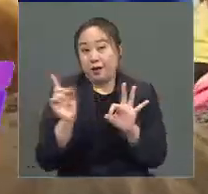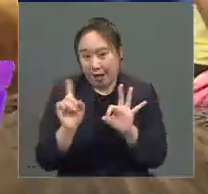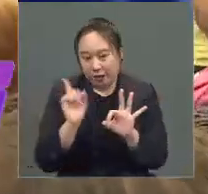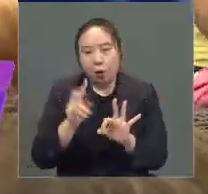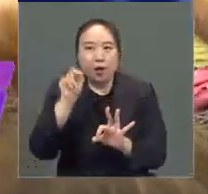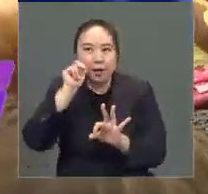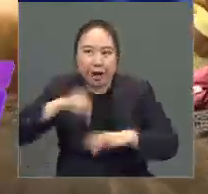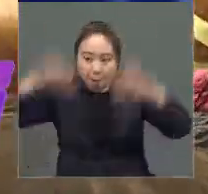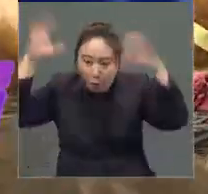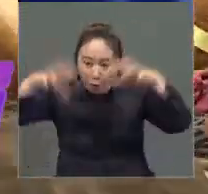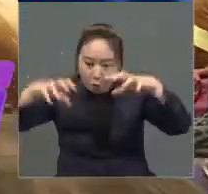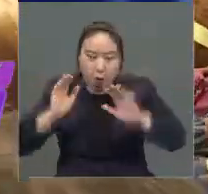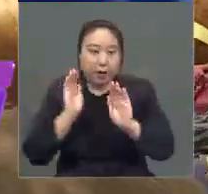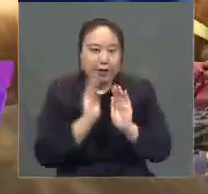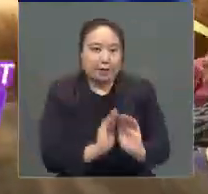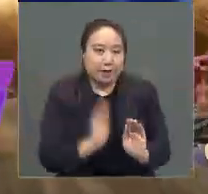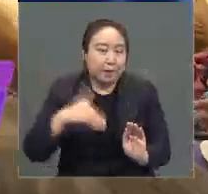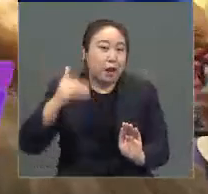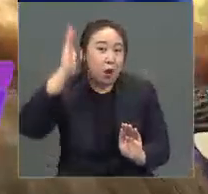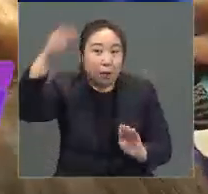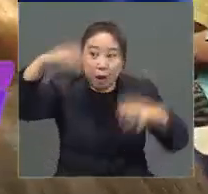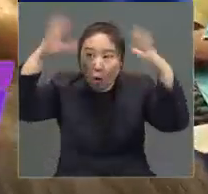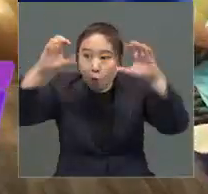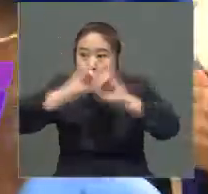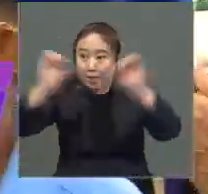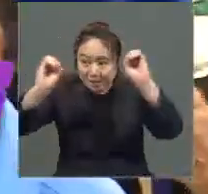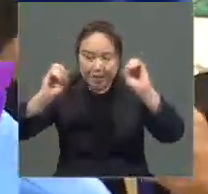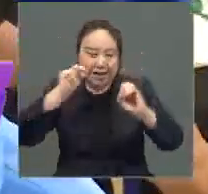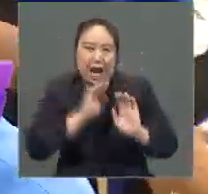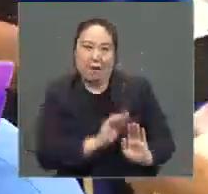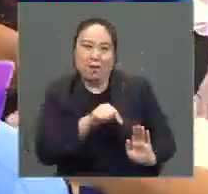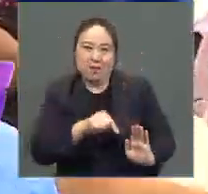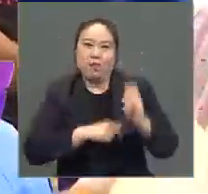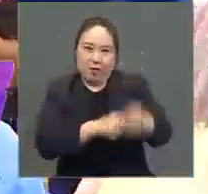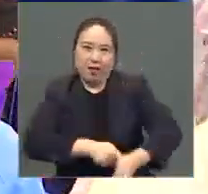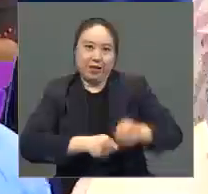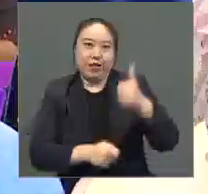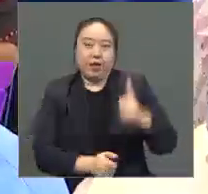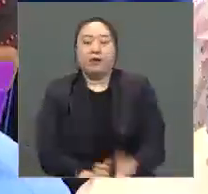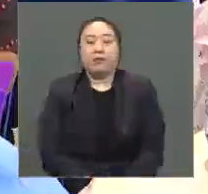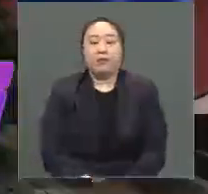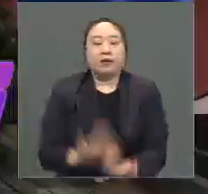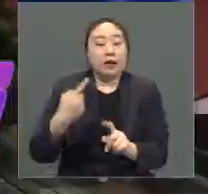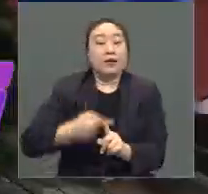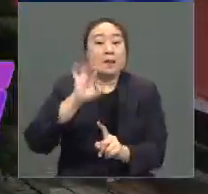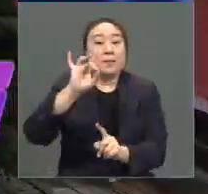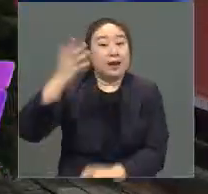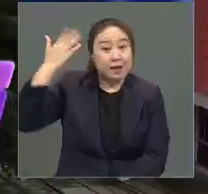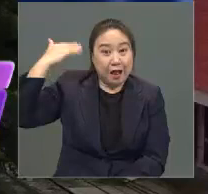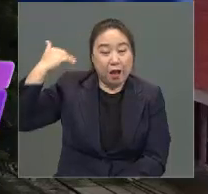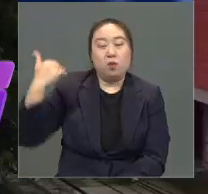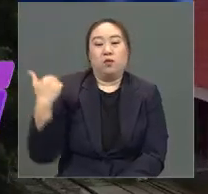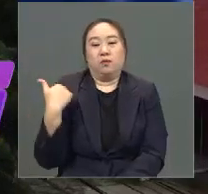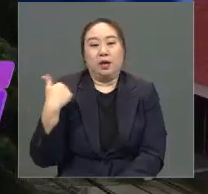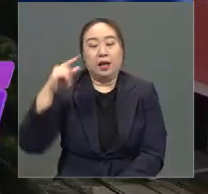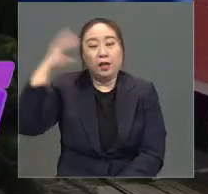เก็บน้ำไว้ใช้ในยามหน้าแล้งเพื่อทำการเกษตรต่อไปด้วยค่ะ ทั้งนี้นะคะเมื่อเดือนสิงหาคมที่ผ่านมาจาก